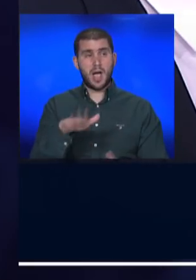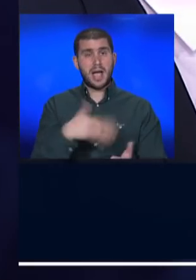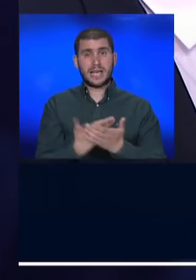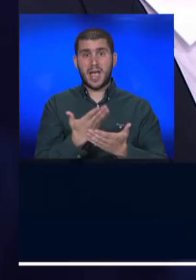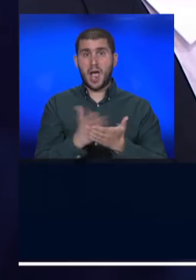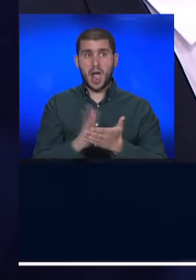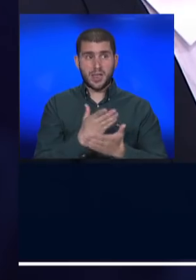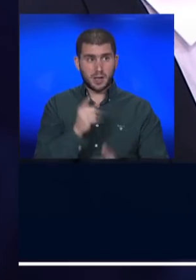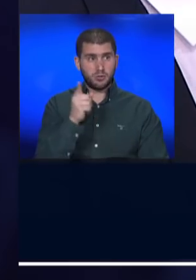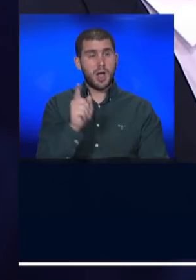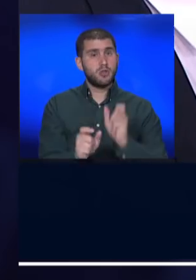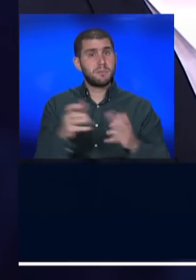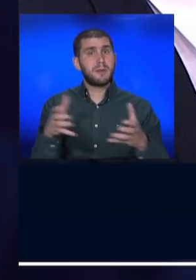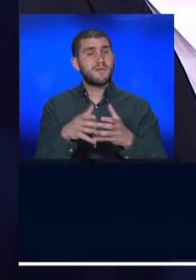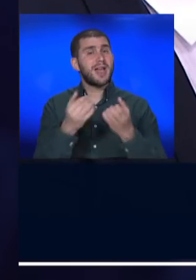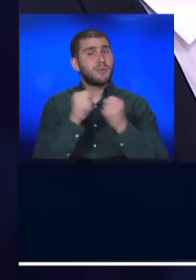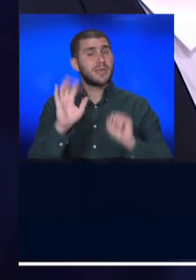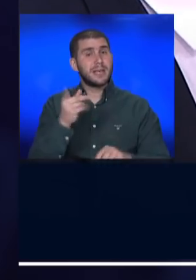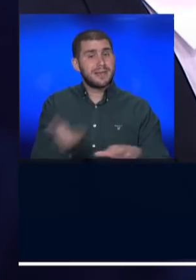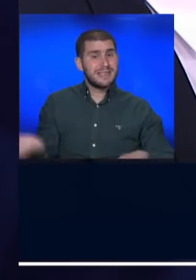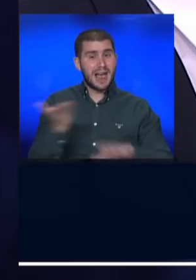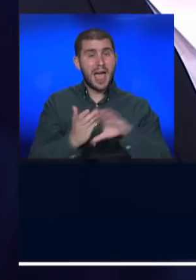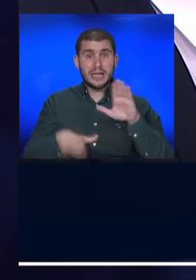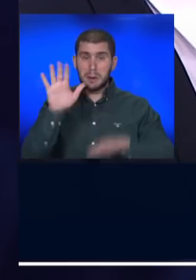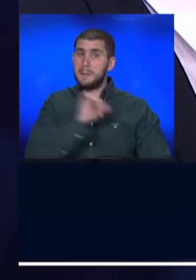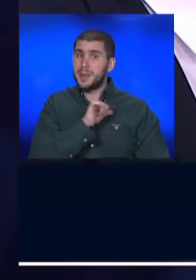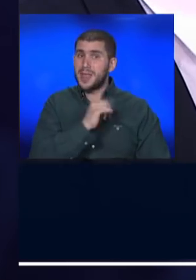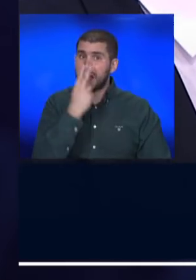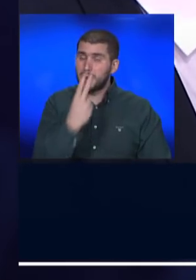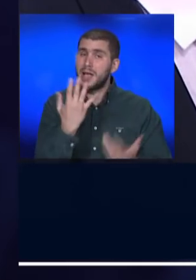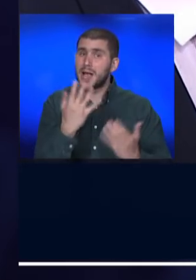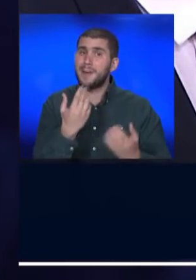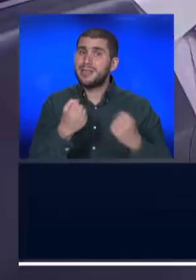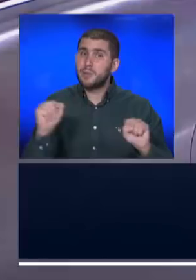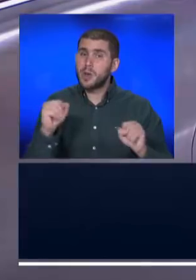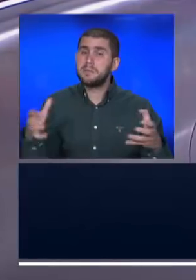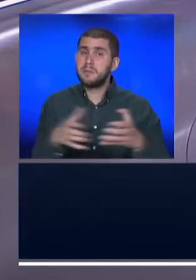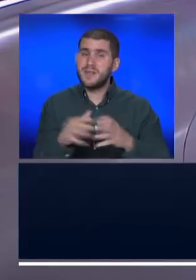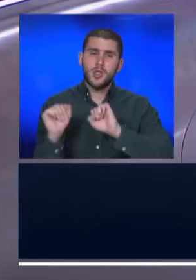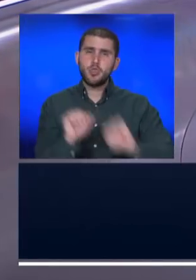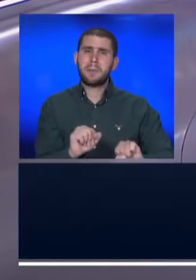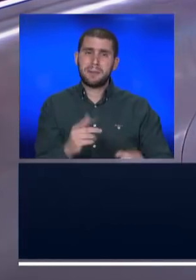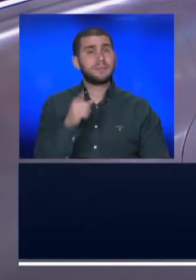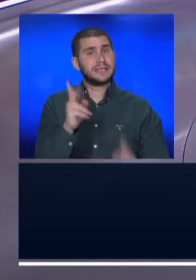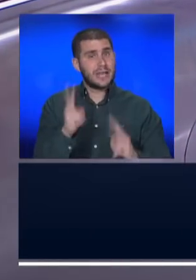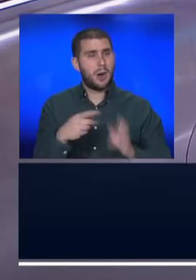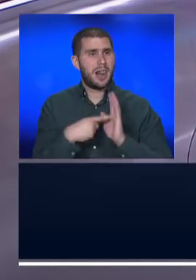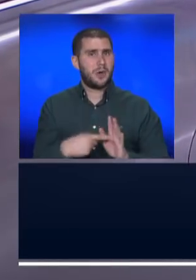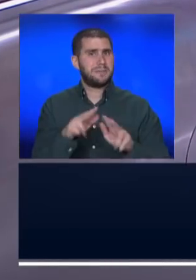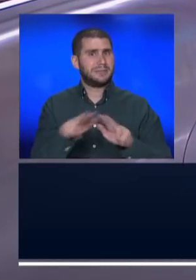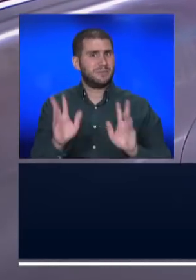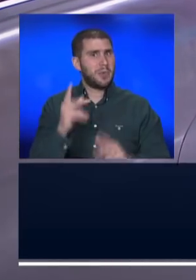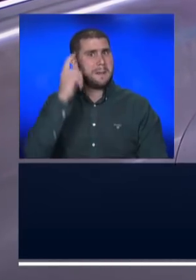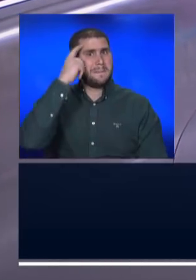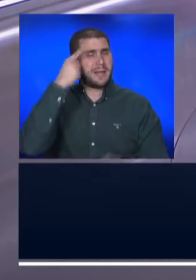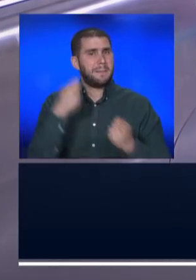במפלגה דמוקרטית, אם זה יעלה להצבעה, יהיה מאוד מעניין לראות כמה דמוקרטים במפלגה יתמכו בזה. זה יכול להראות לנו תמונת מצב מאוד מדהיגה לגבי מערכת יחסים של